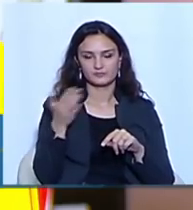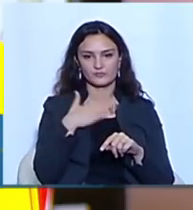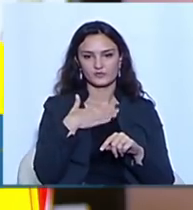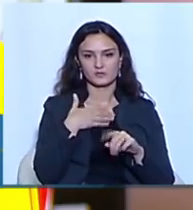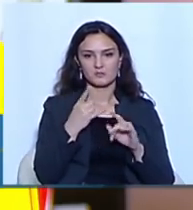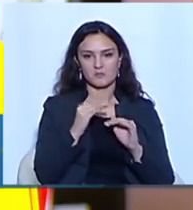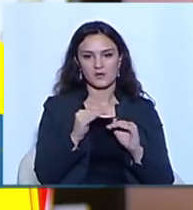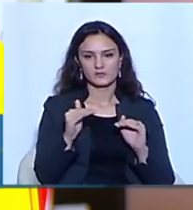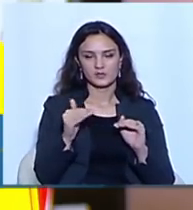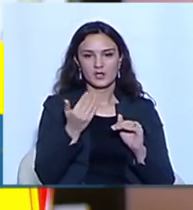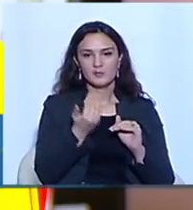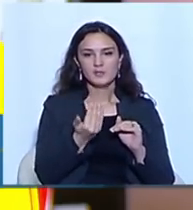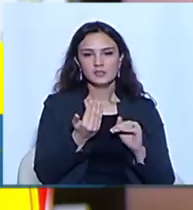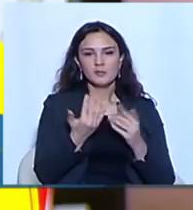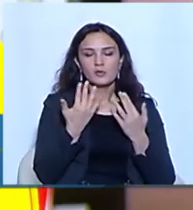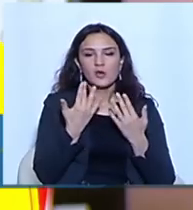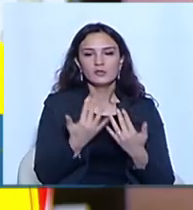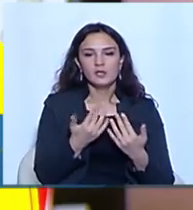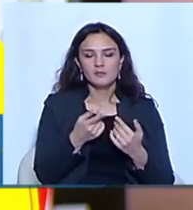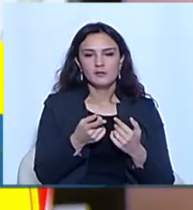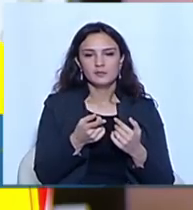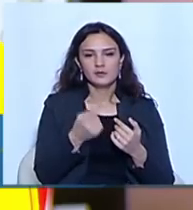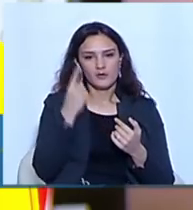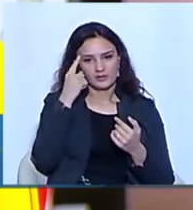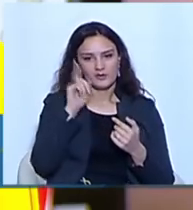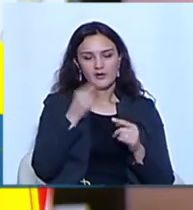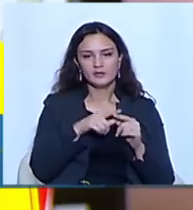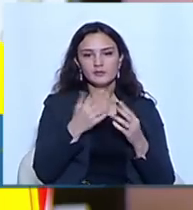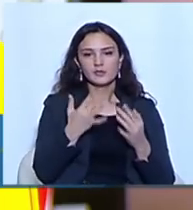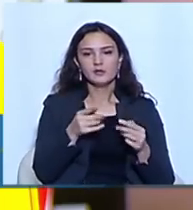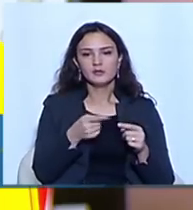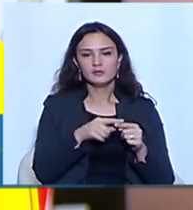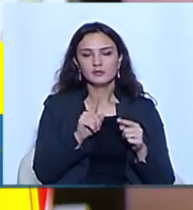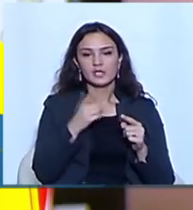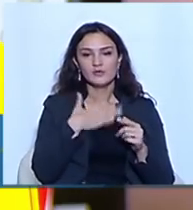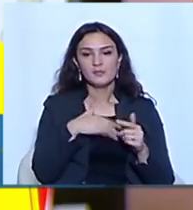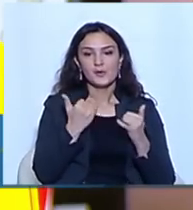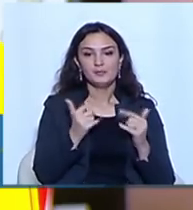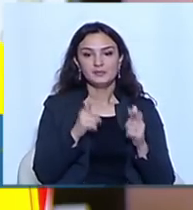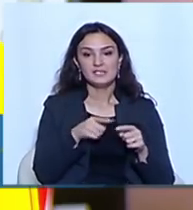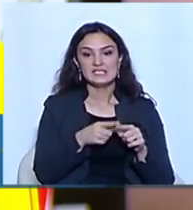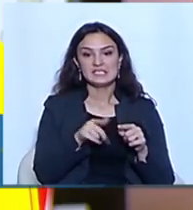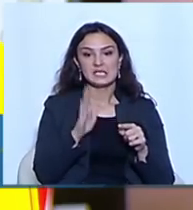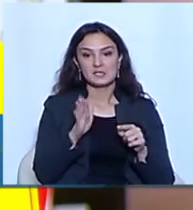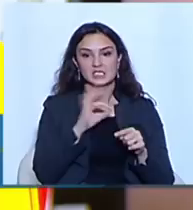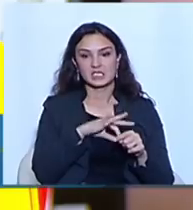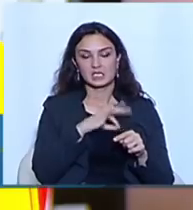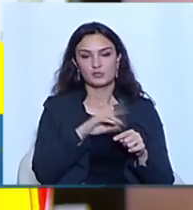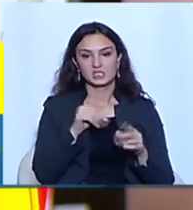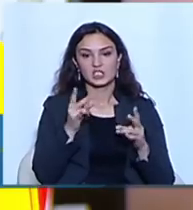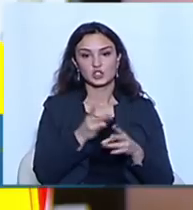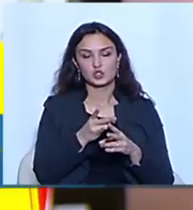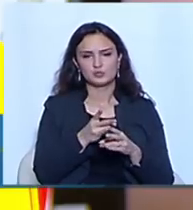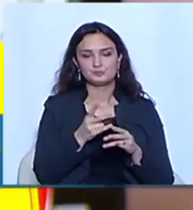ჩვენ ბავშვს აი მის მოთხოვნილებებს გონია, რომ ასეთ მოთხოვნილებებს რომ დაუკმაყოფილებთ, ეს იქნება სასარგებლო და